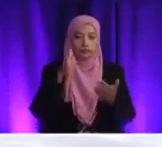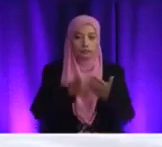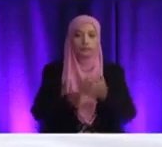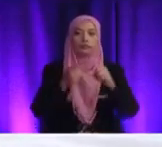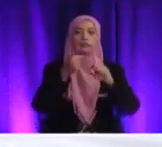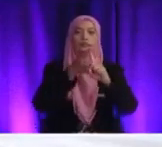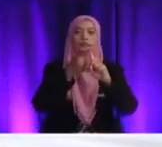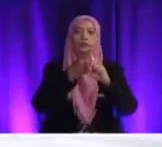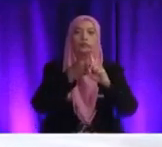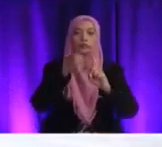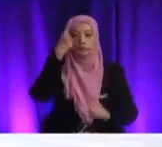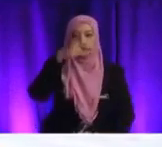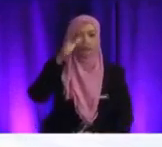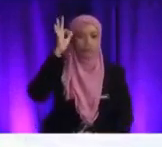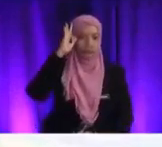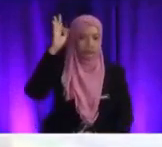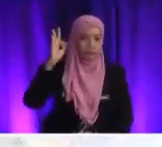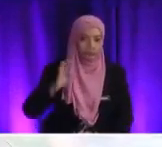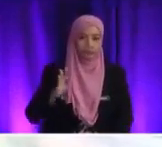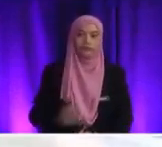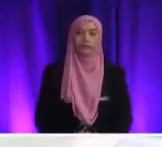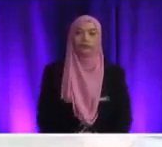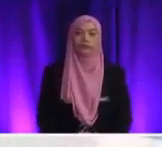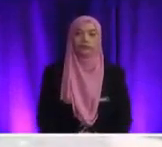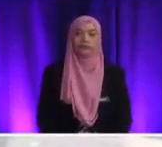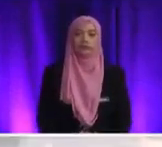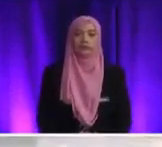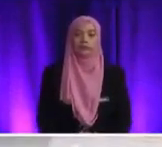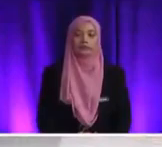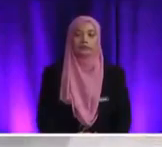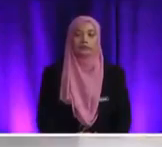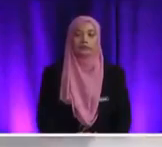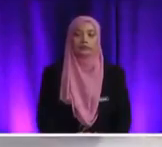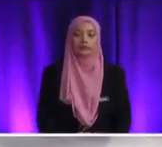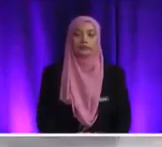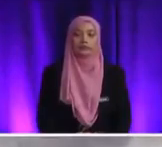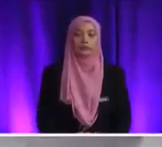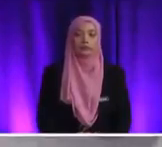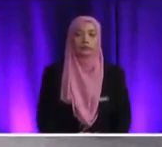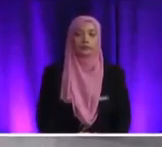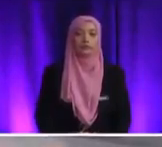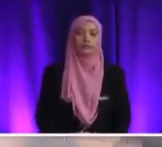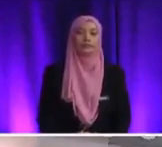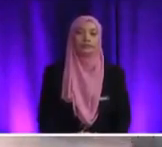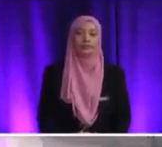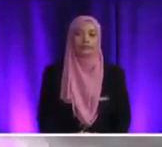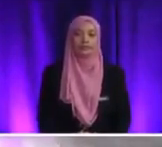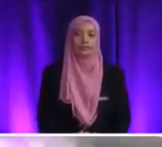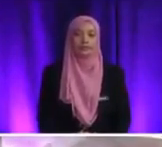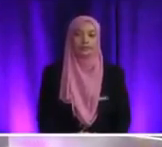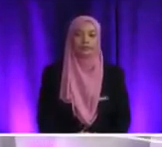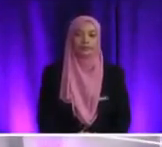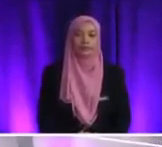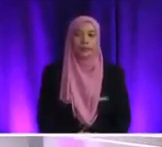oleh bener Oh iya ia mestilah baju ganjaran karena abang di sebelah wa Hehehe